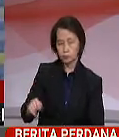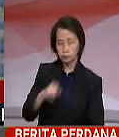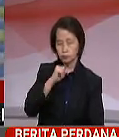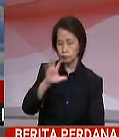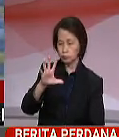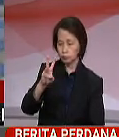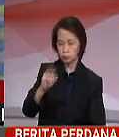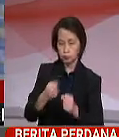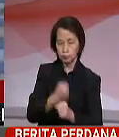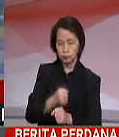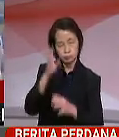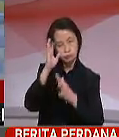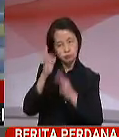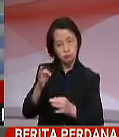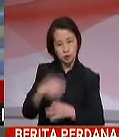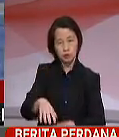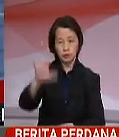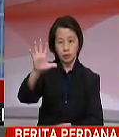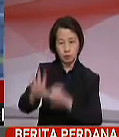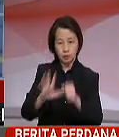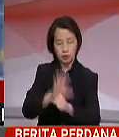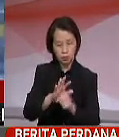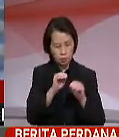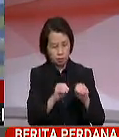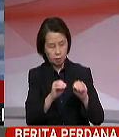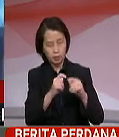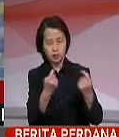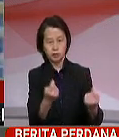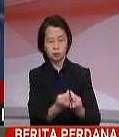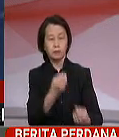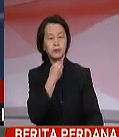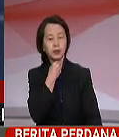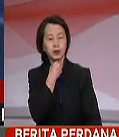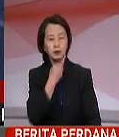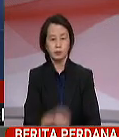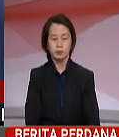membuat keputusan itu selepas 5 tahun membimbing pasukan Perak.